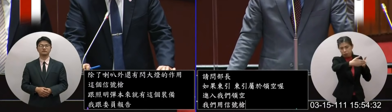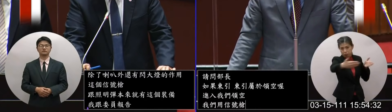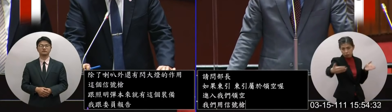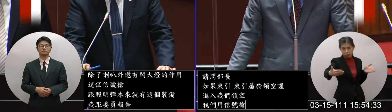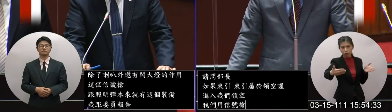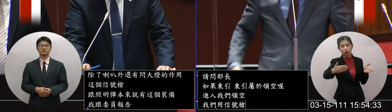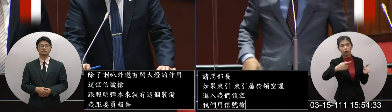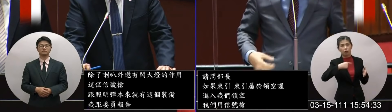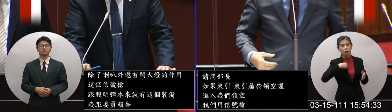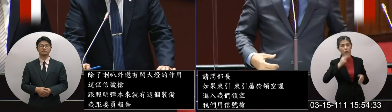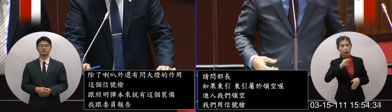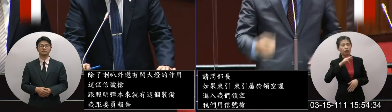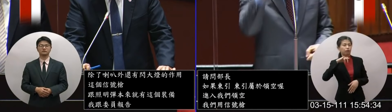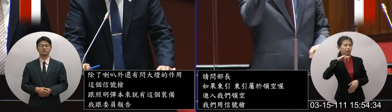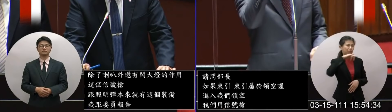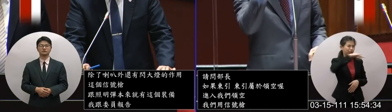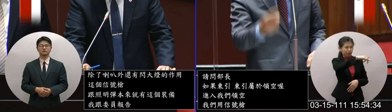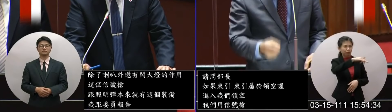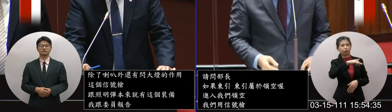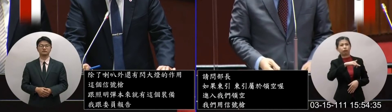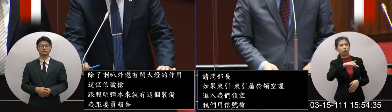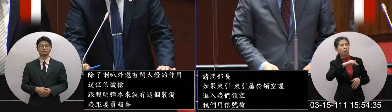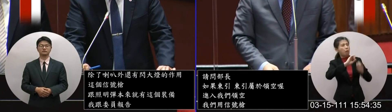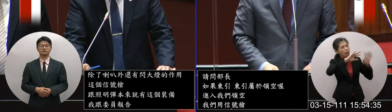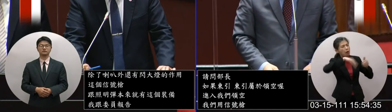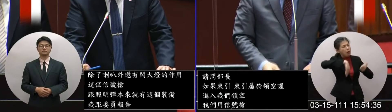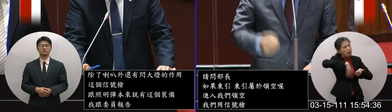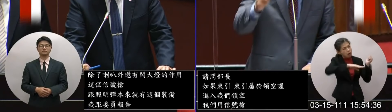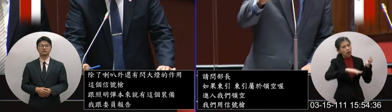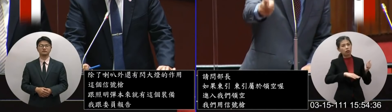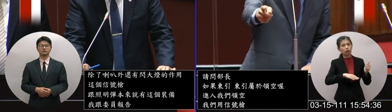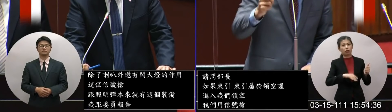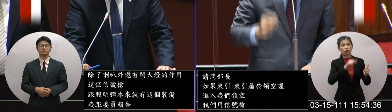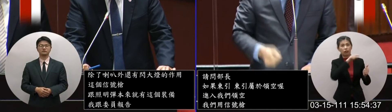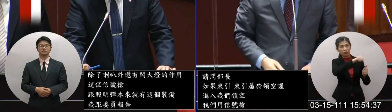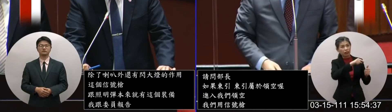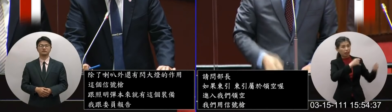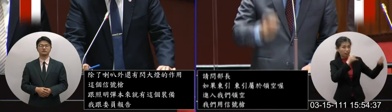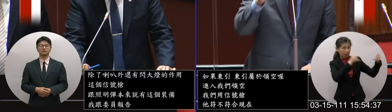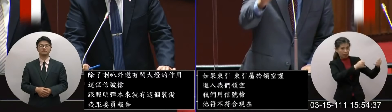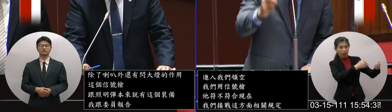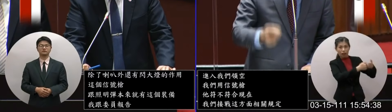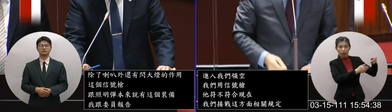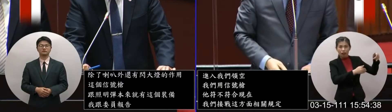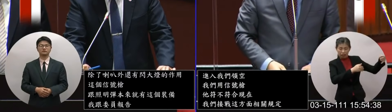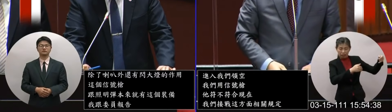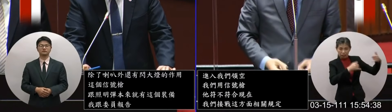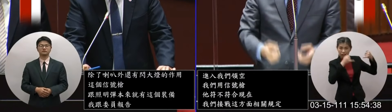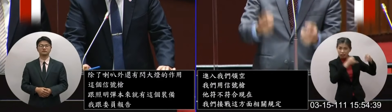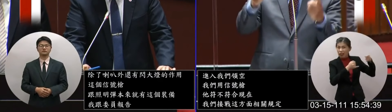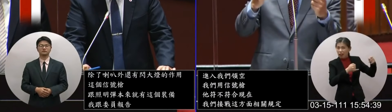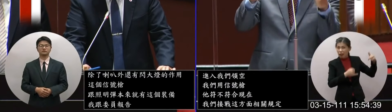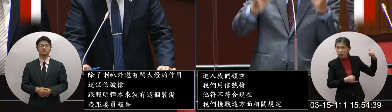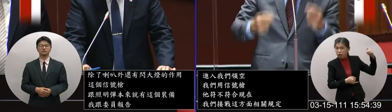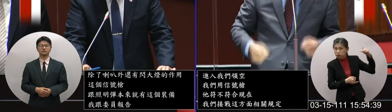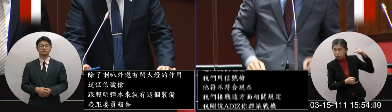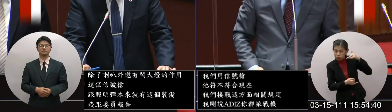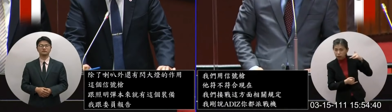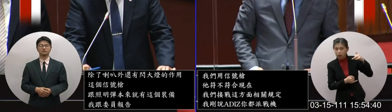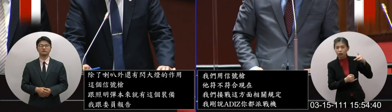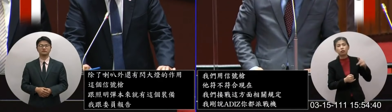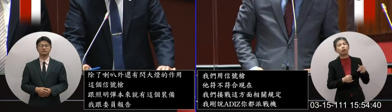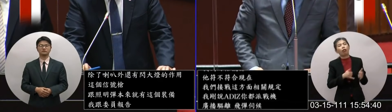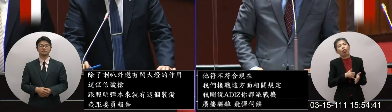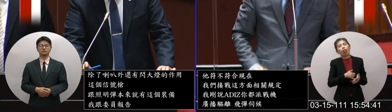候，结果飞到你的领空，还从敌区飞过来，甚至是敌机，然后你发信号